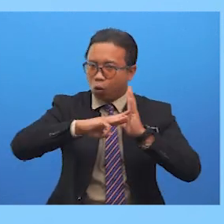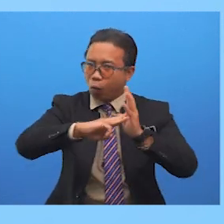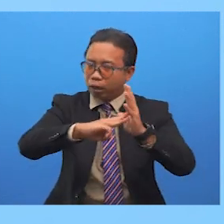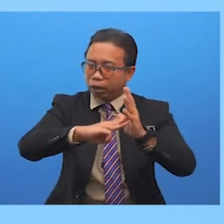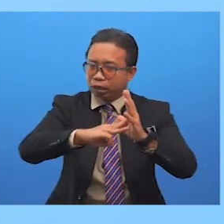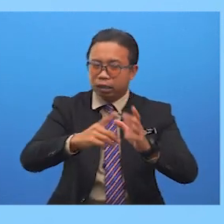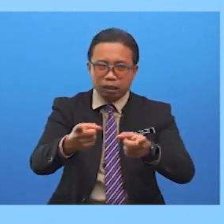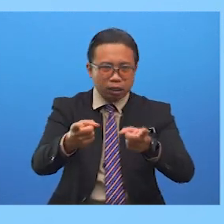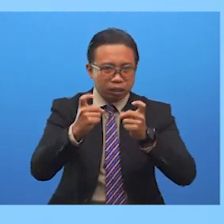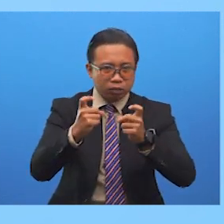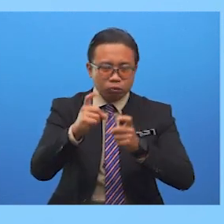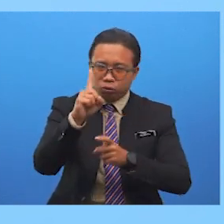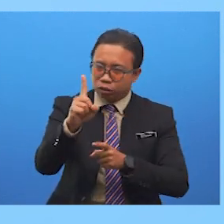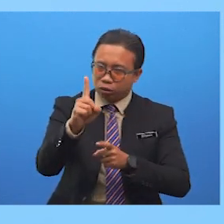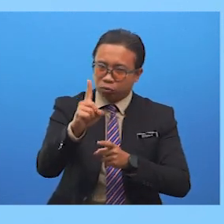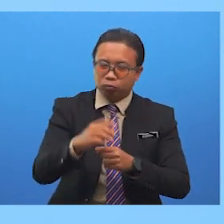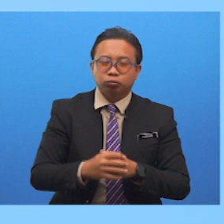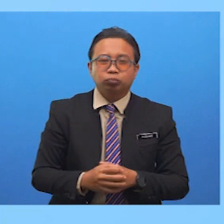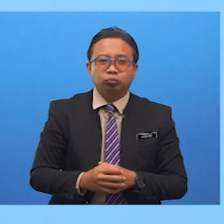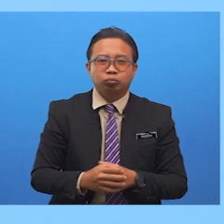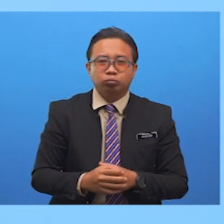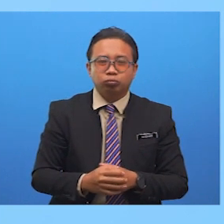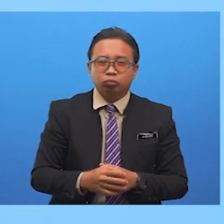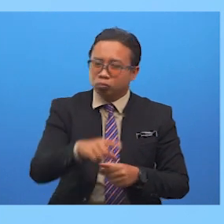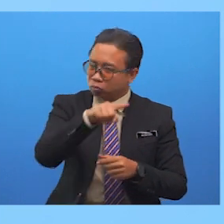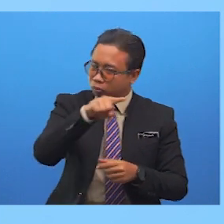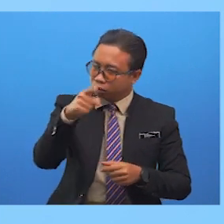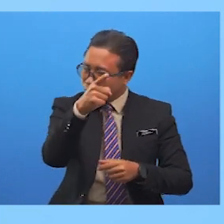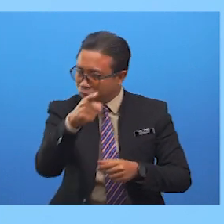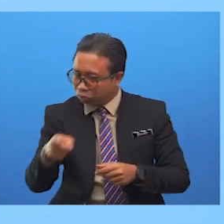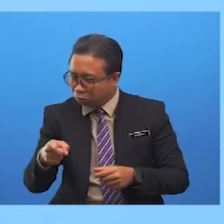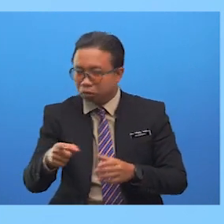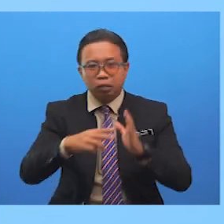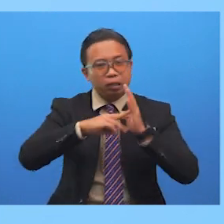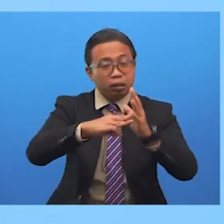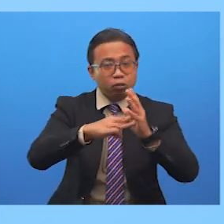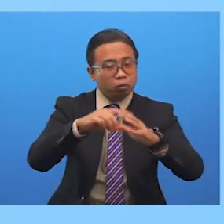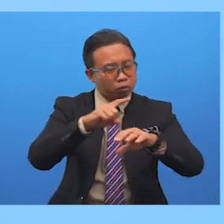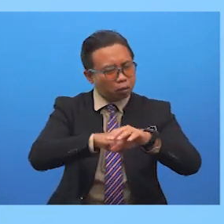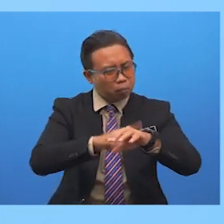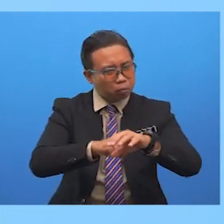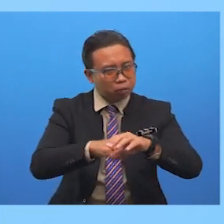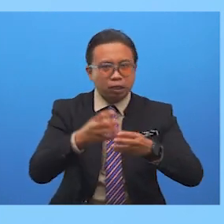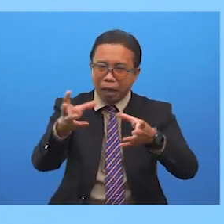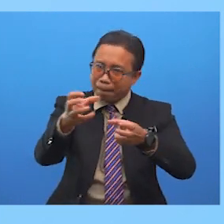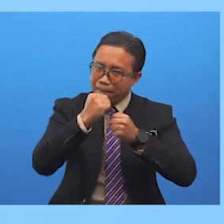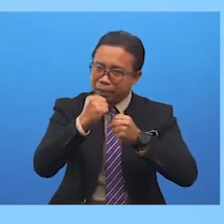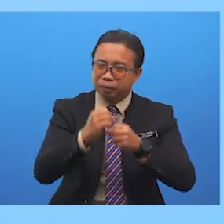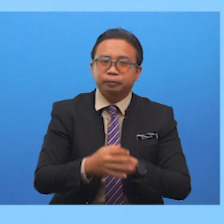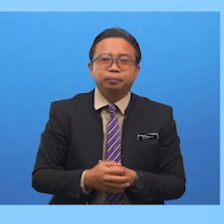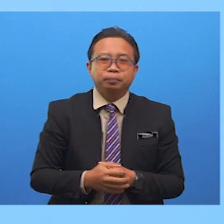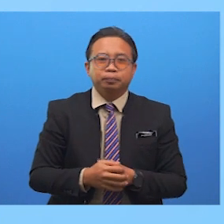mewakili laju suatu gerakan manakah lepakshi memupuk mewakili tim fase yang